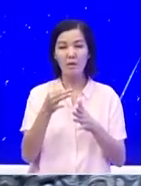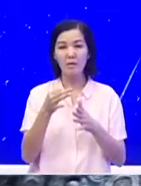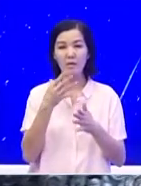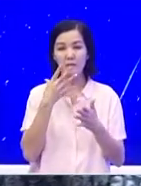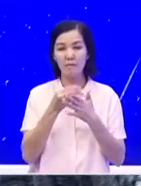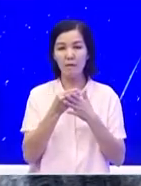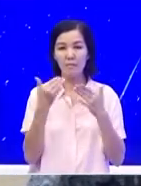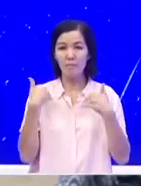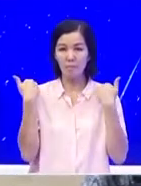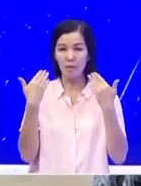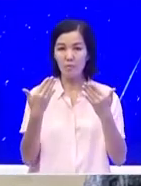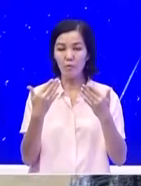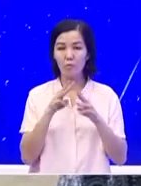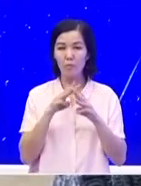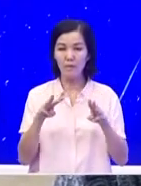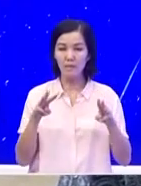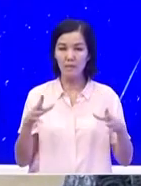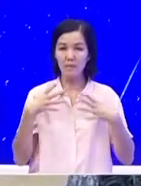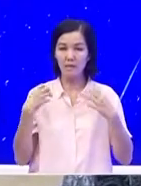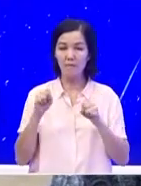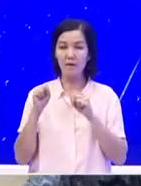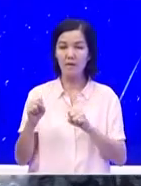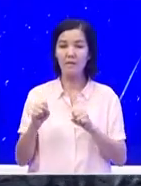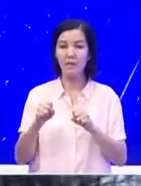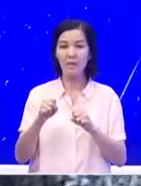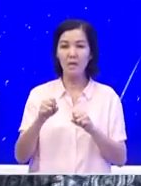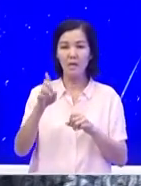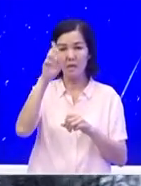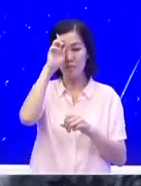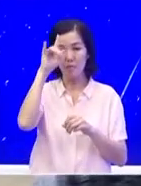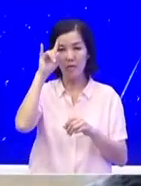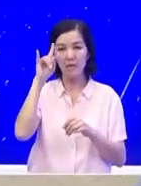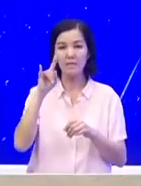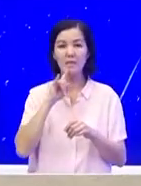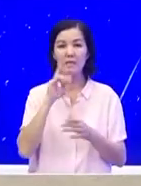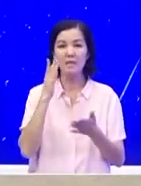наработки предложим Министерству здравоохранения Республики Казахстан, но сказать, что